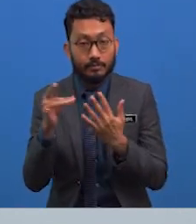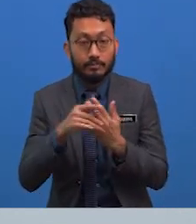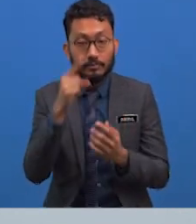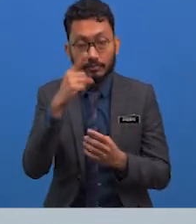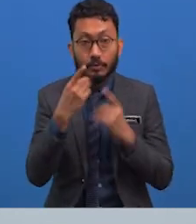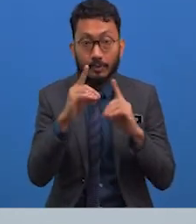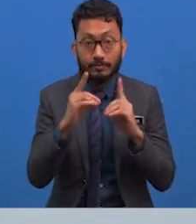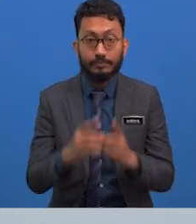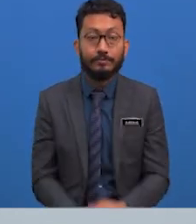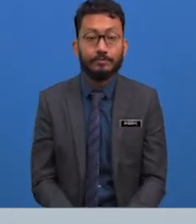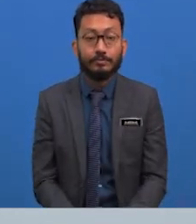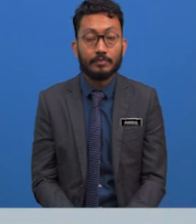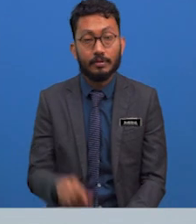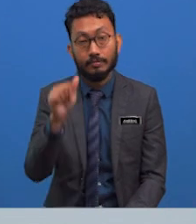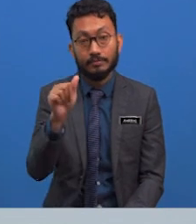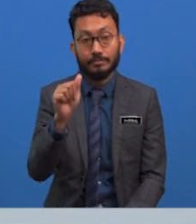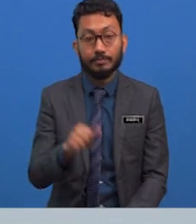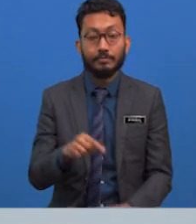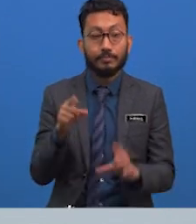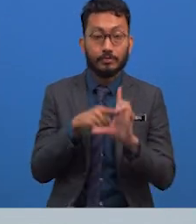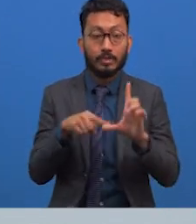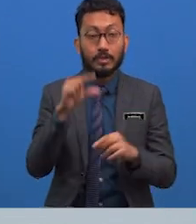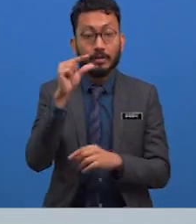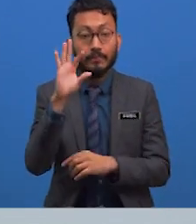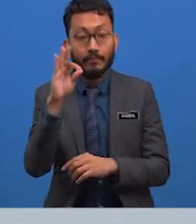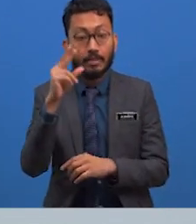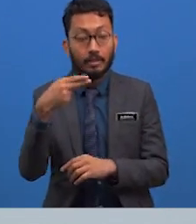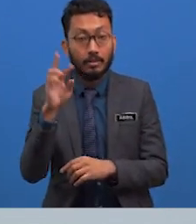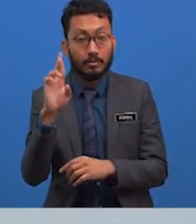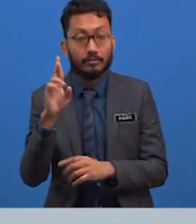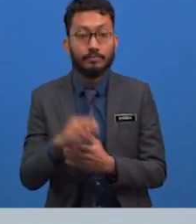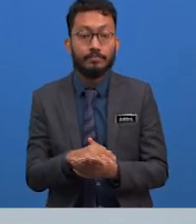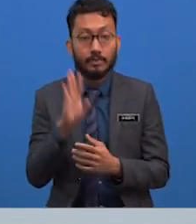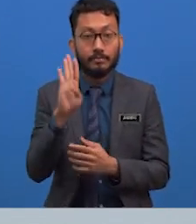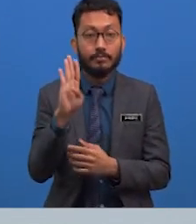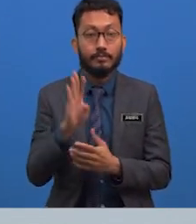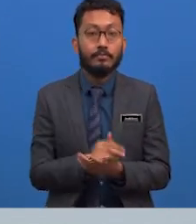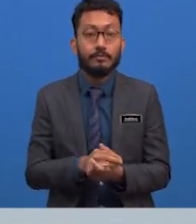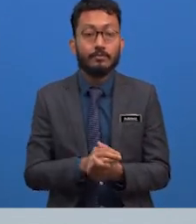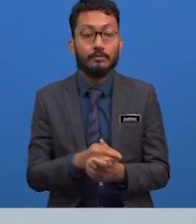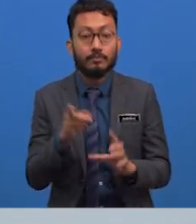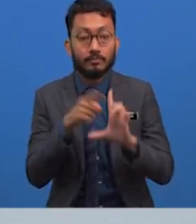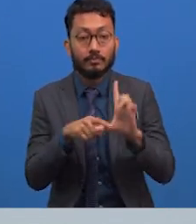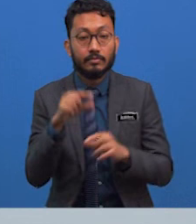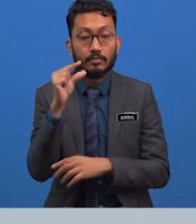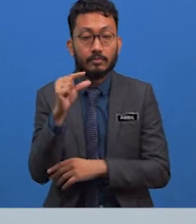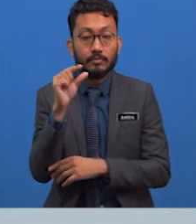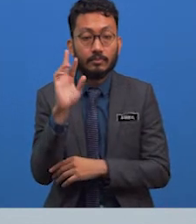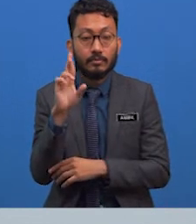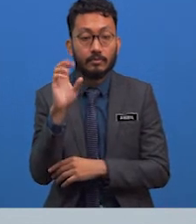jawapan. A. Sudut GFR, B. Sudut